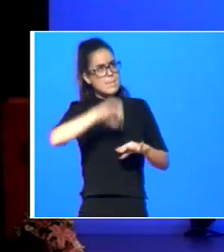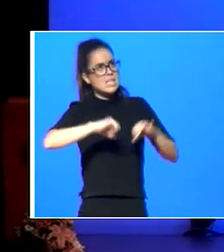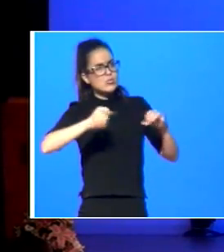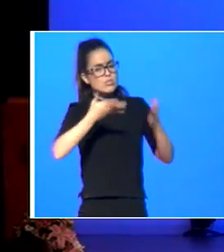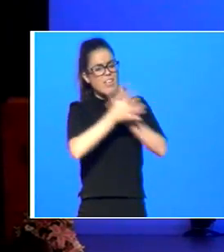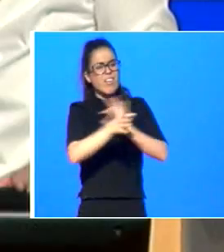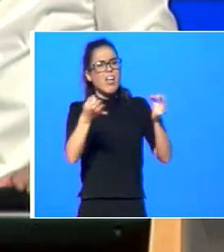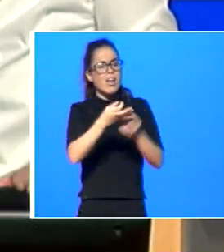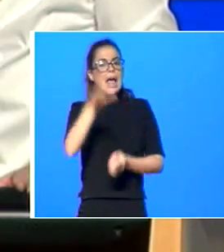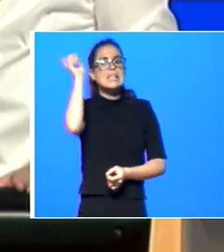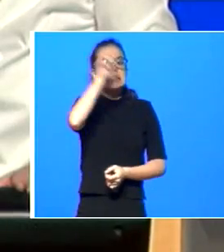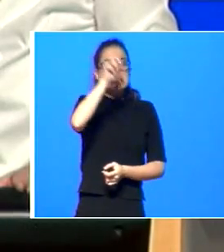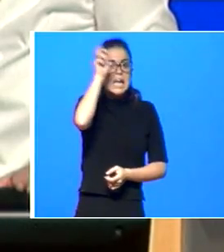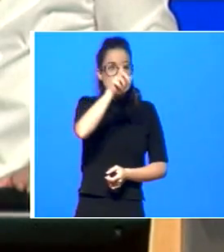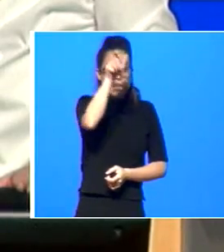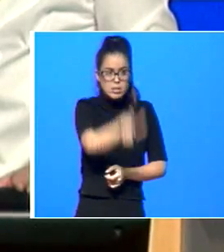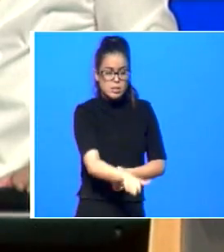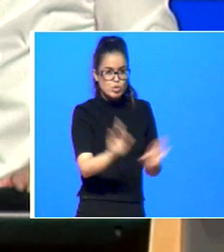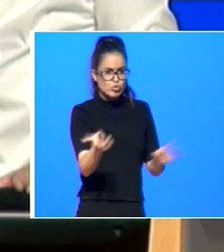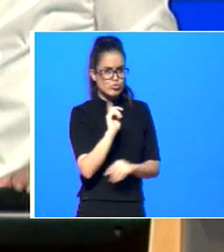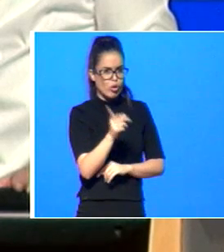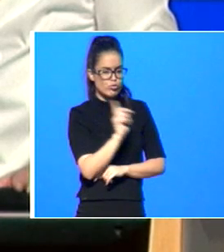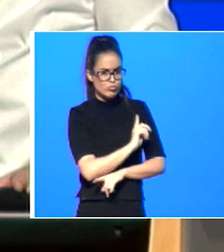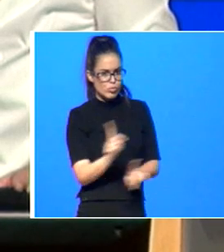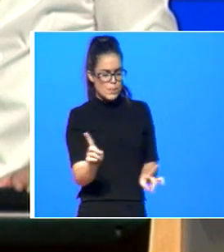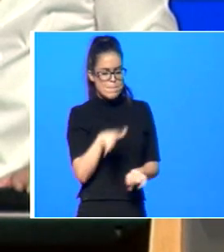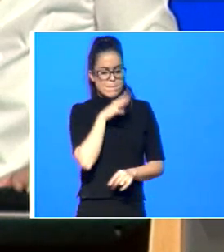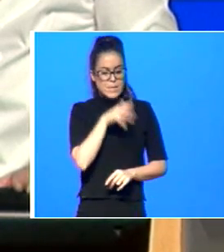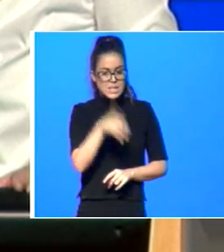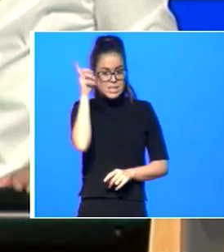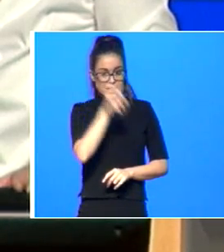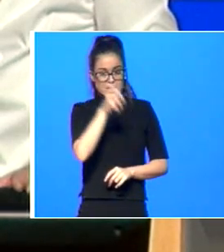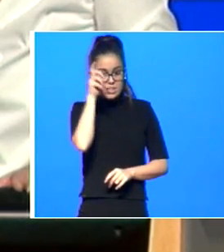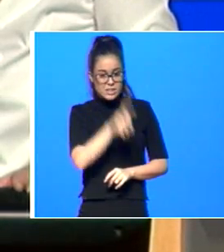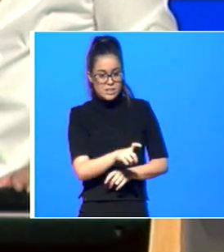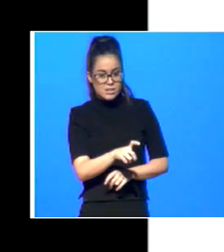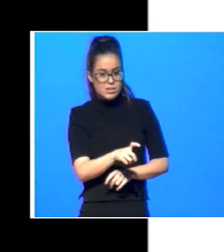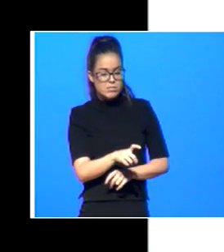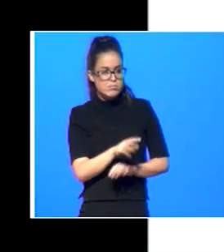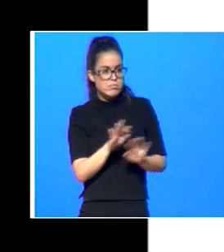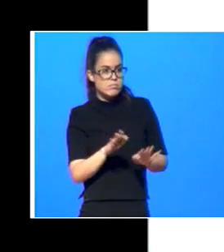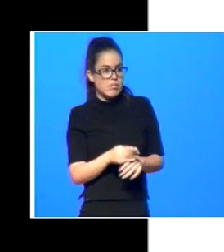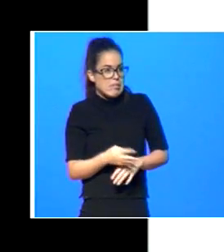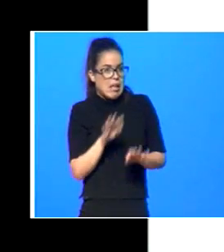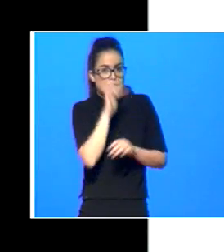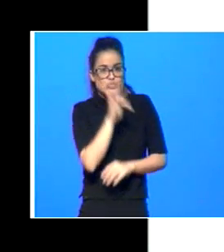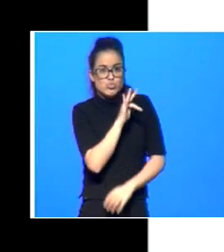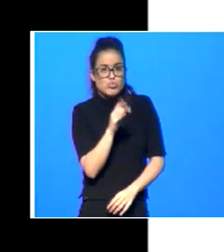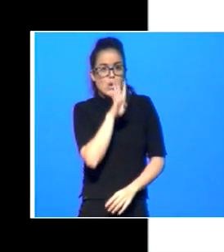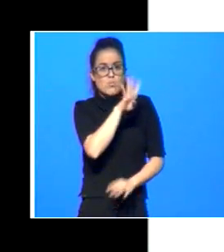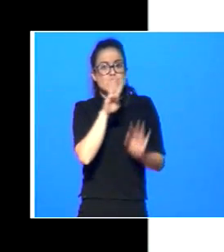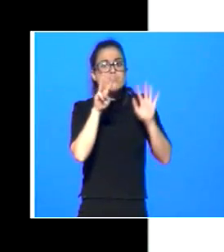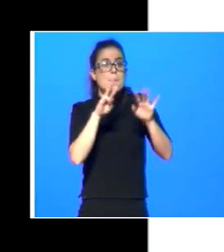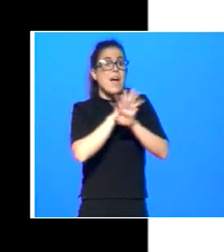irakasliak, baina ez irakasliak bakarrik, zeik eskola batetan irakasliak, ba gure kasuan gara 48, baina senideak